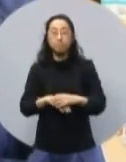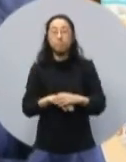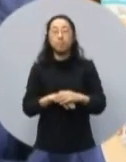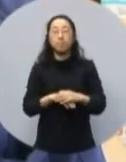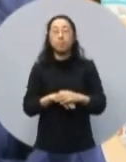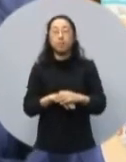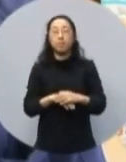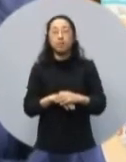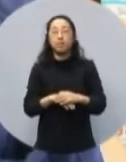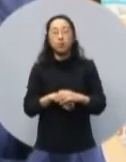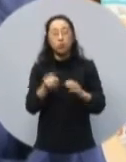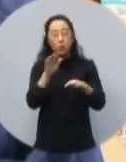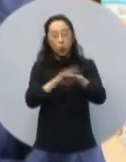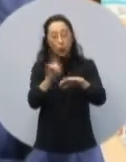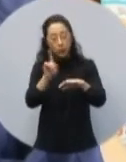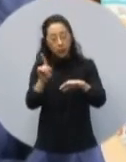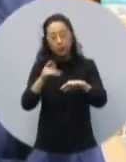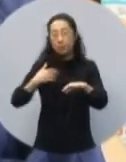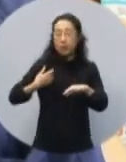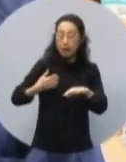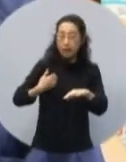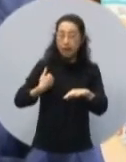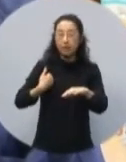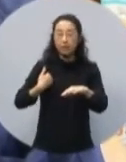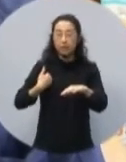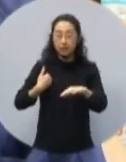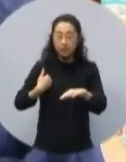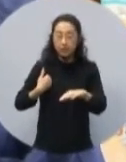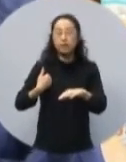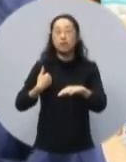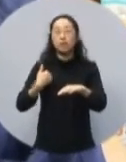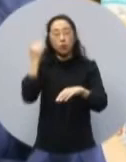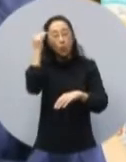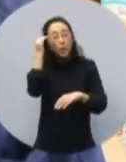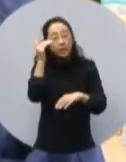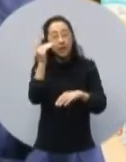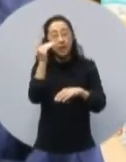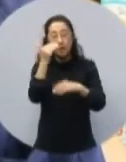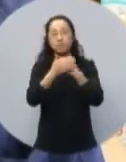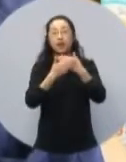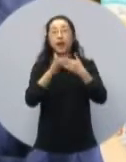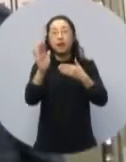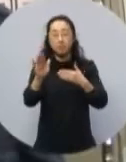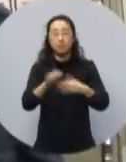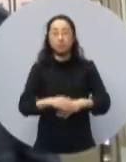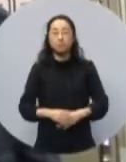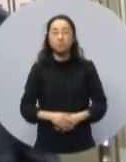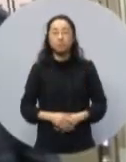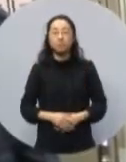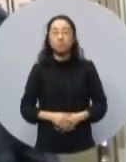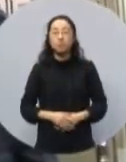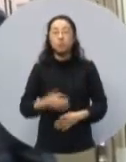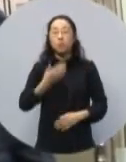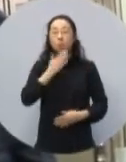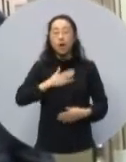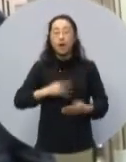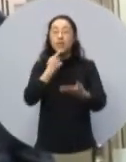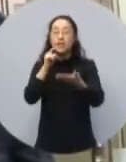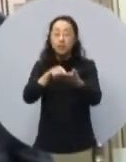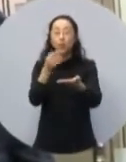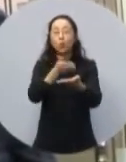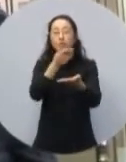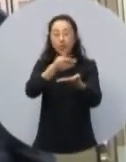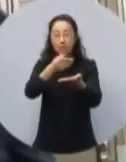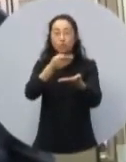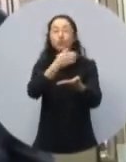やっぱりそういうふうな時どうしていいのか全く分からないっていうのが困ったことですかね。 分かりやすく教えてるつもりなん